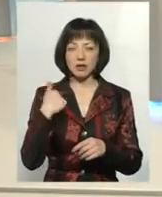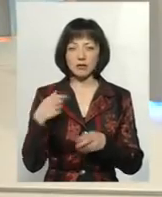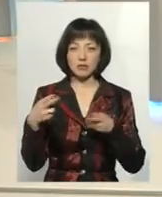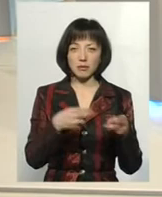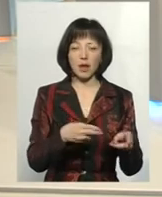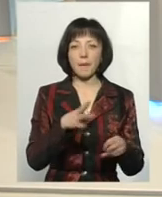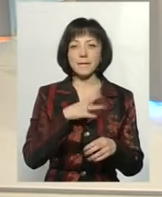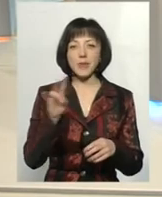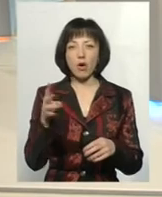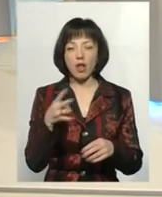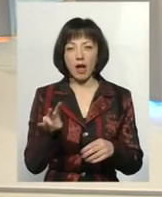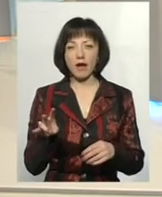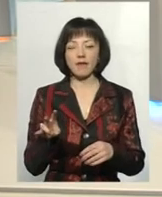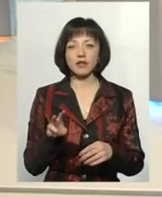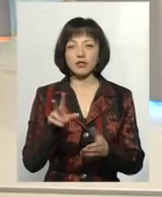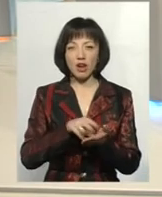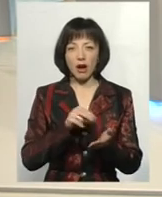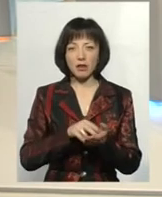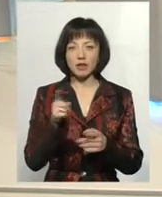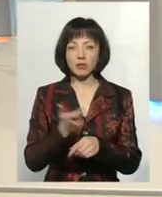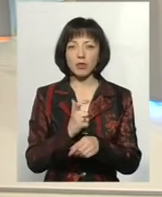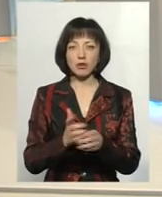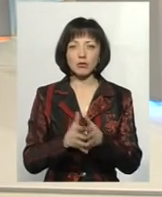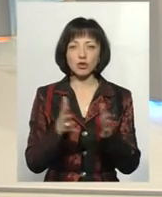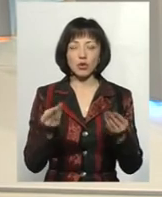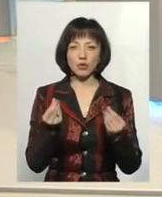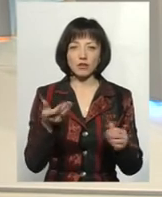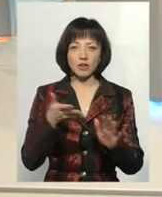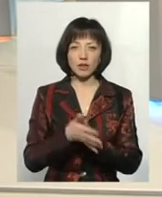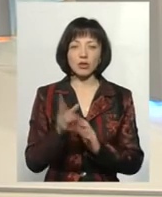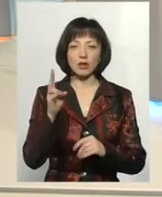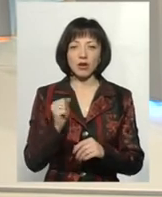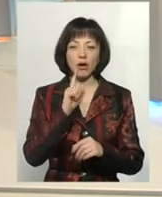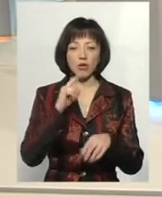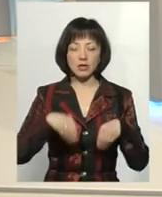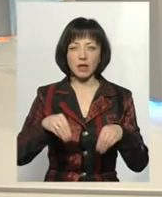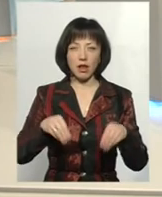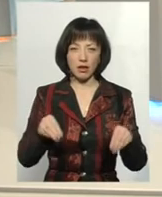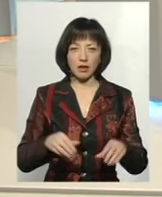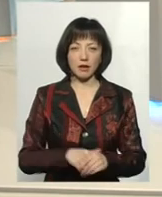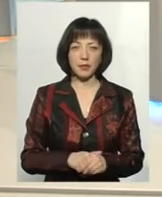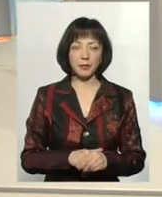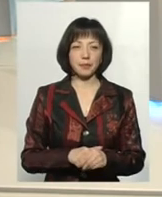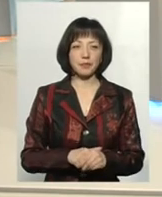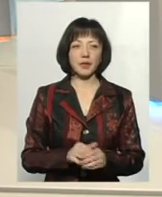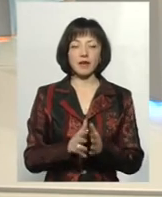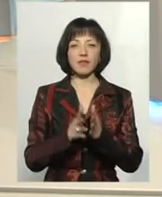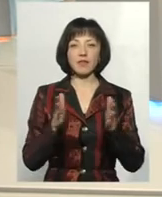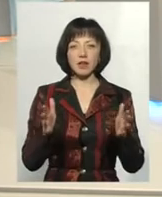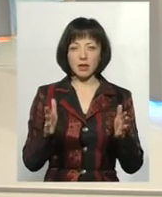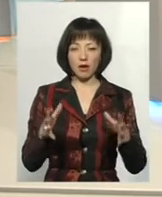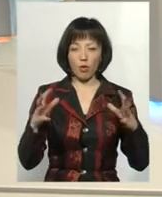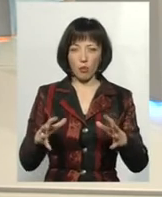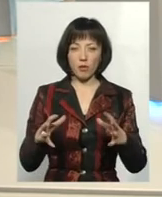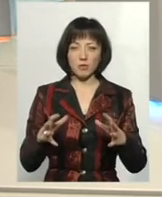в Миколаєві, в Черкасах, вони набагато більше коштів витрачають на озеленення. З великим комом,